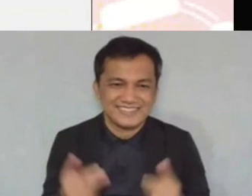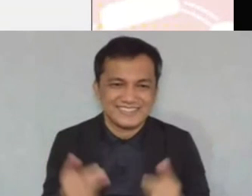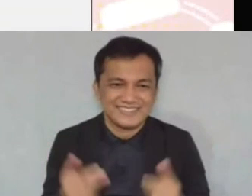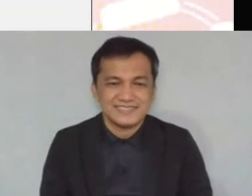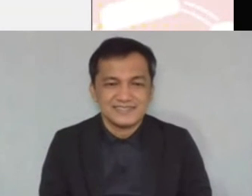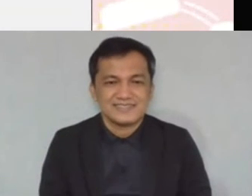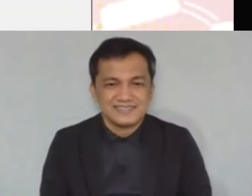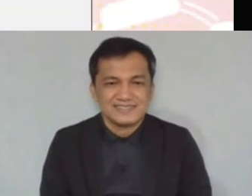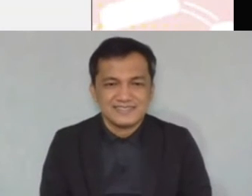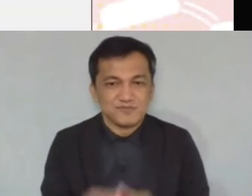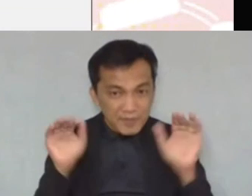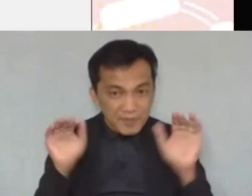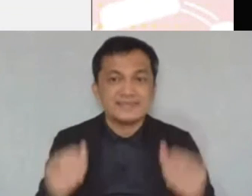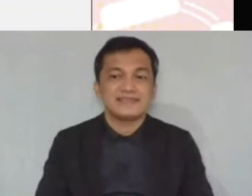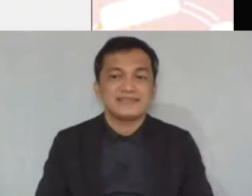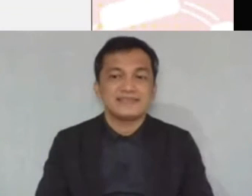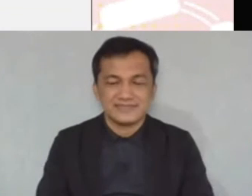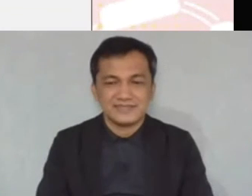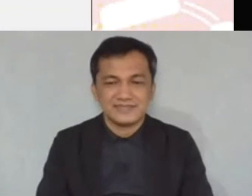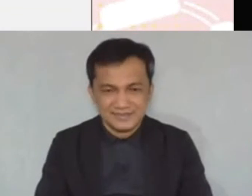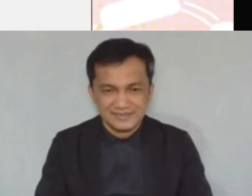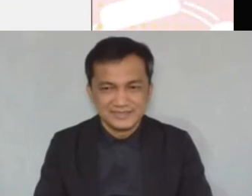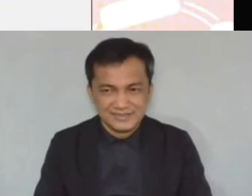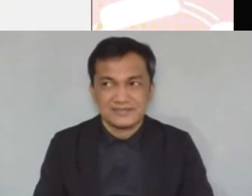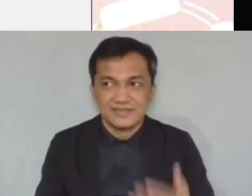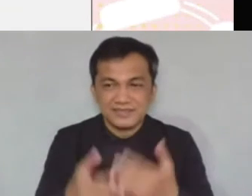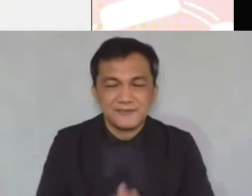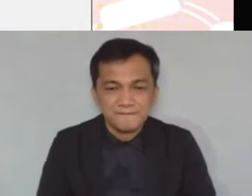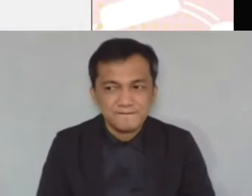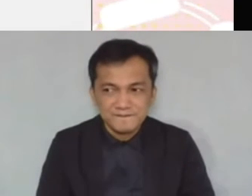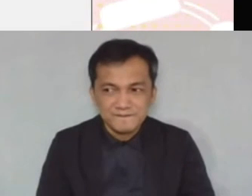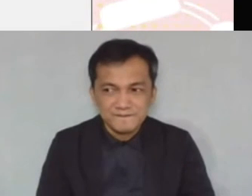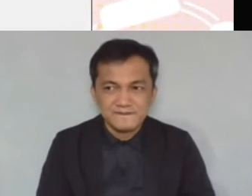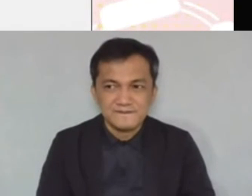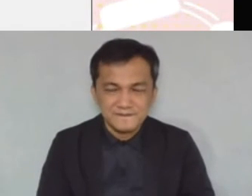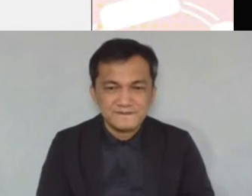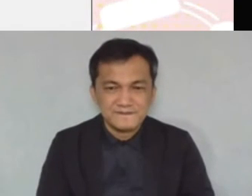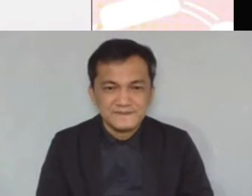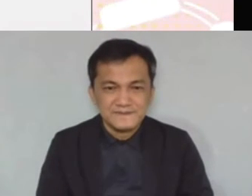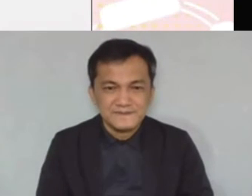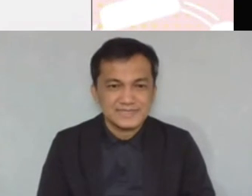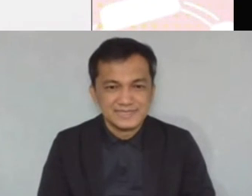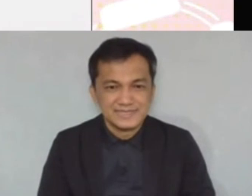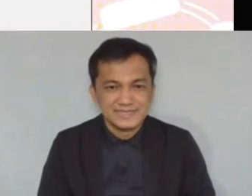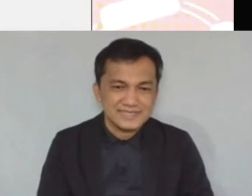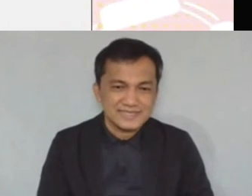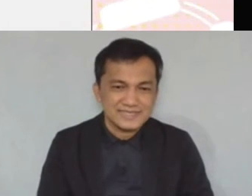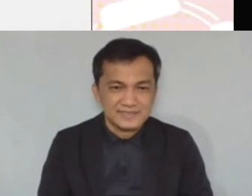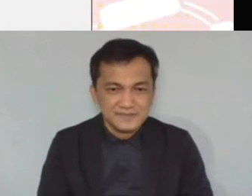RPs. Nice to hear from you. Bye-bye. Thank you, team.